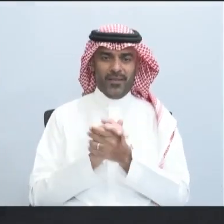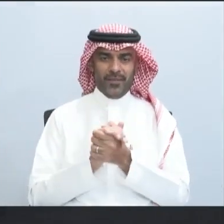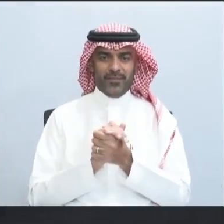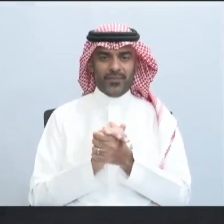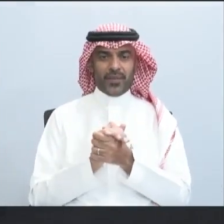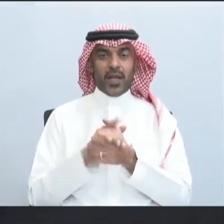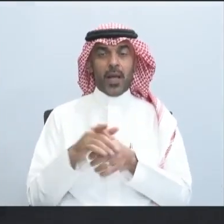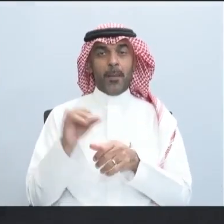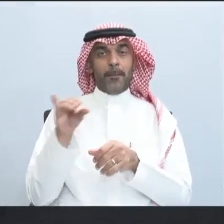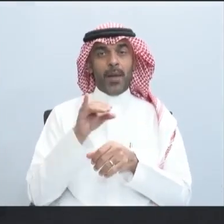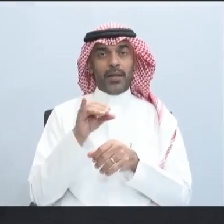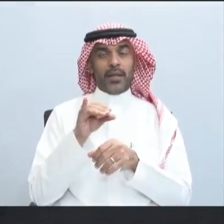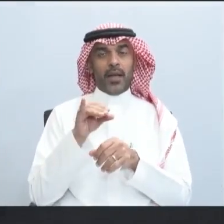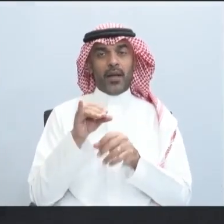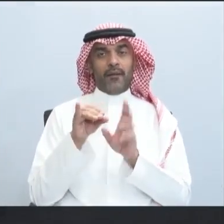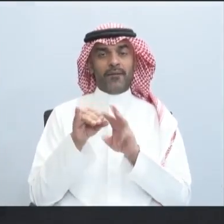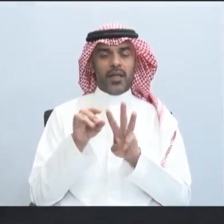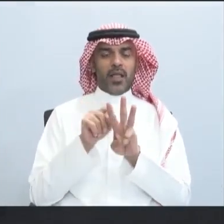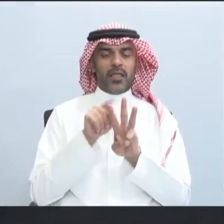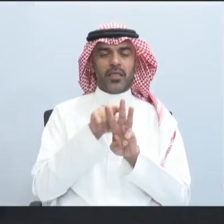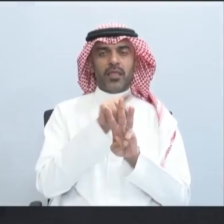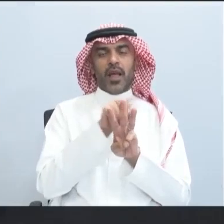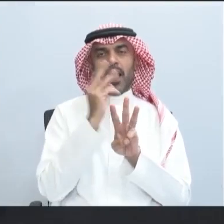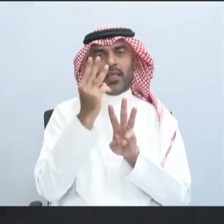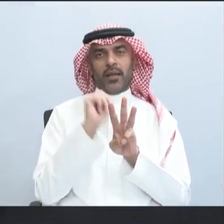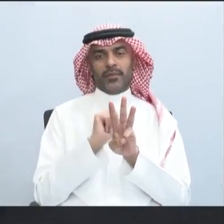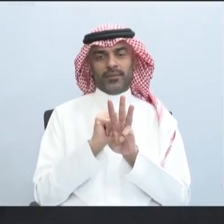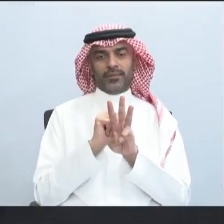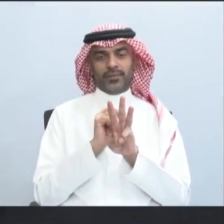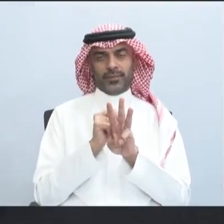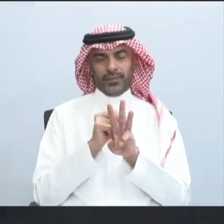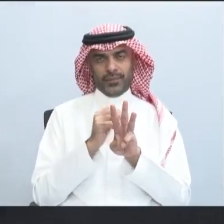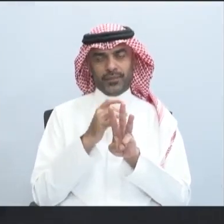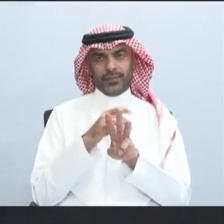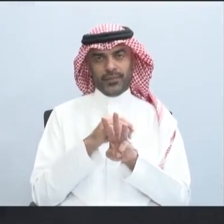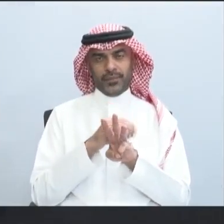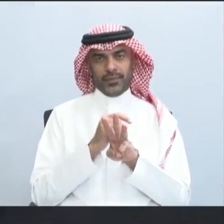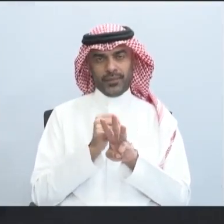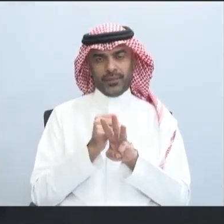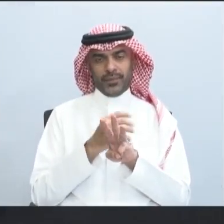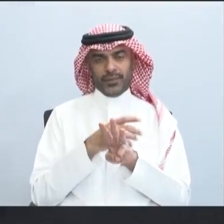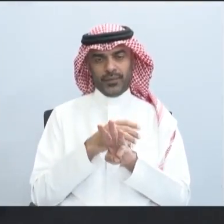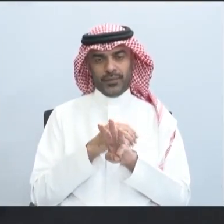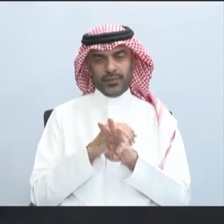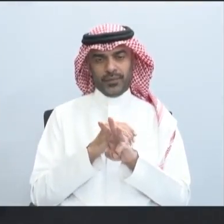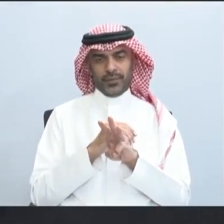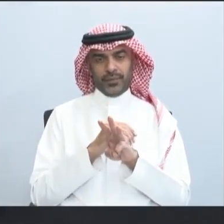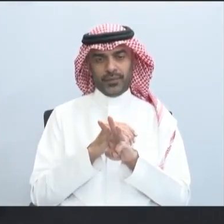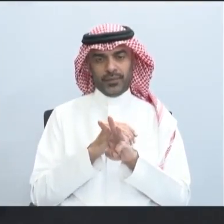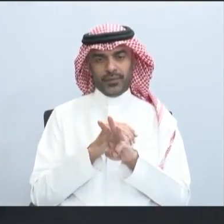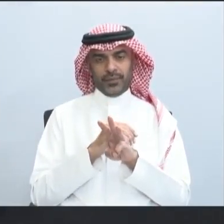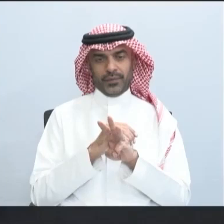والماده تكون بثلاثه حالات كما شاهدناها في الصوره الاولى للماء